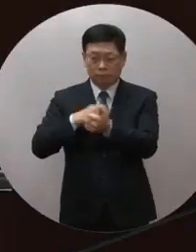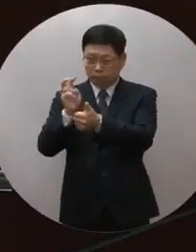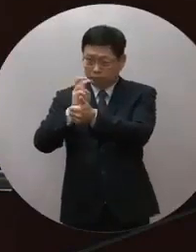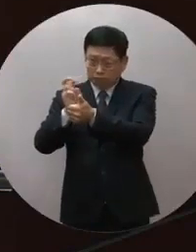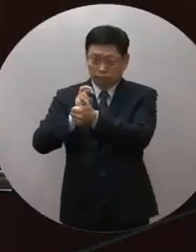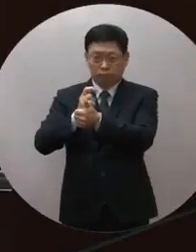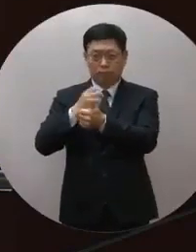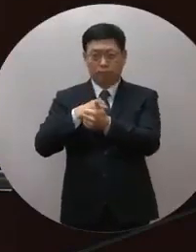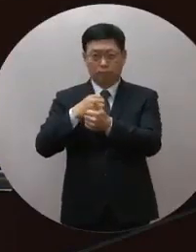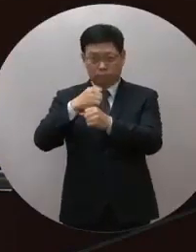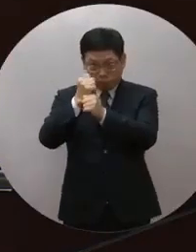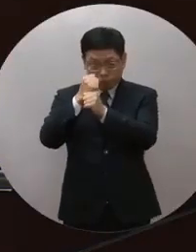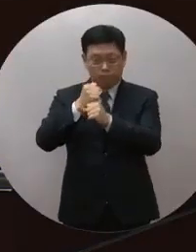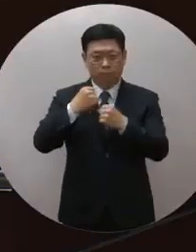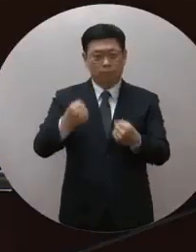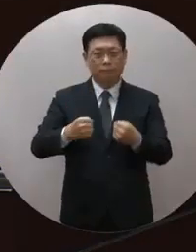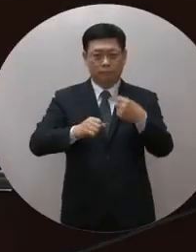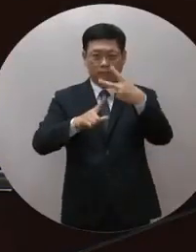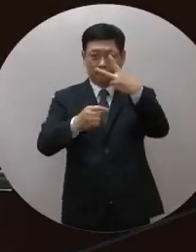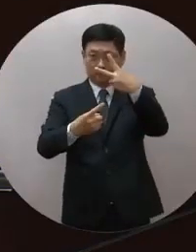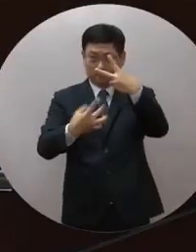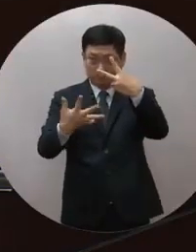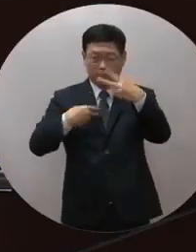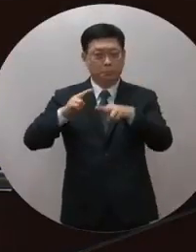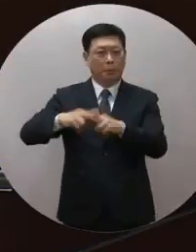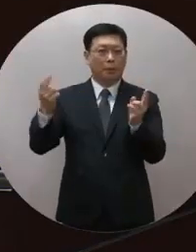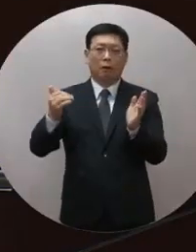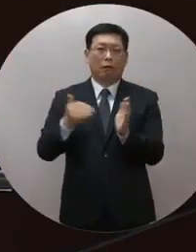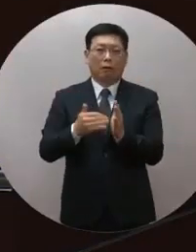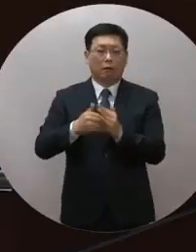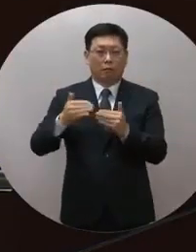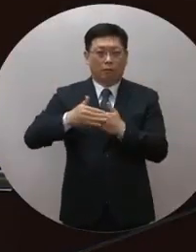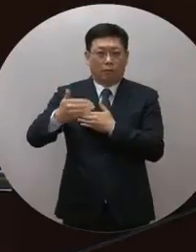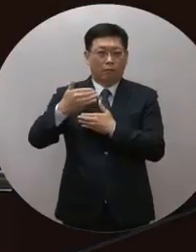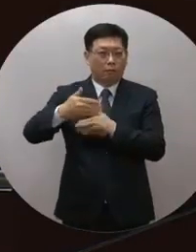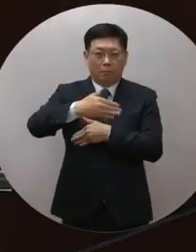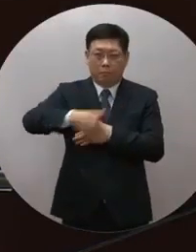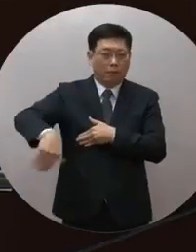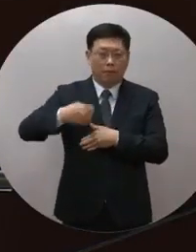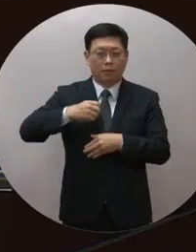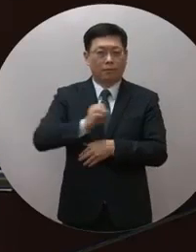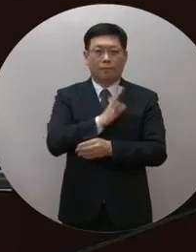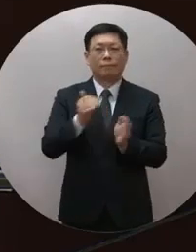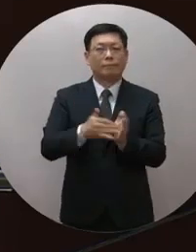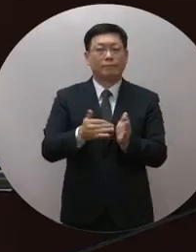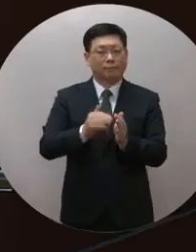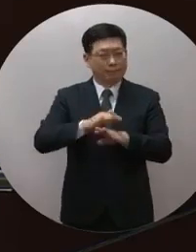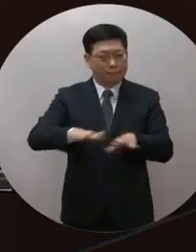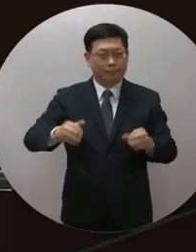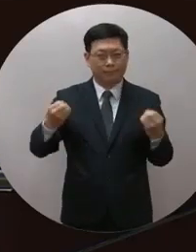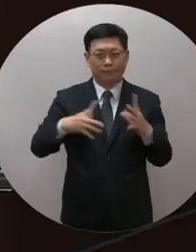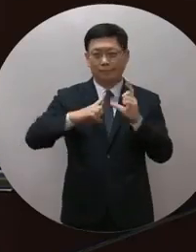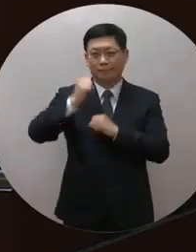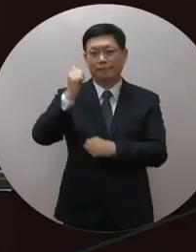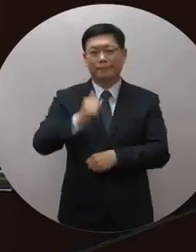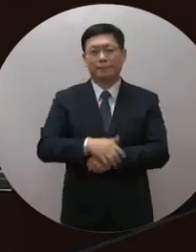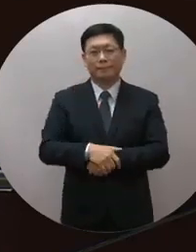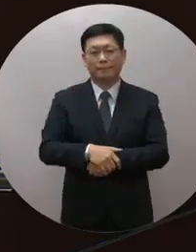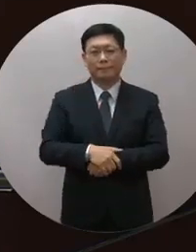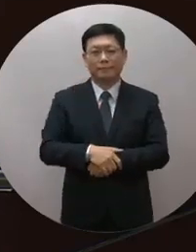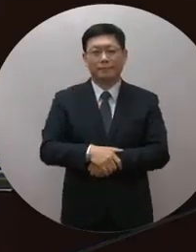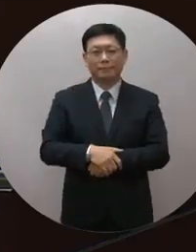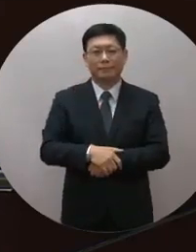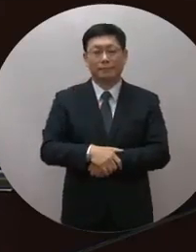照护，已经在18号解除了隔离，都平安回家。